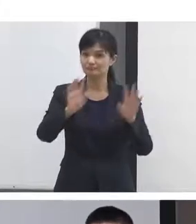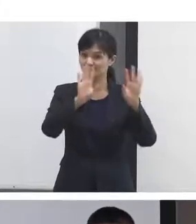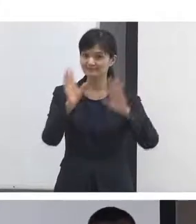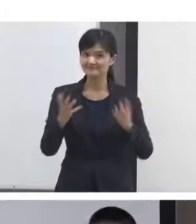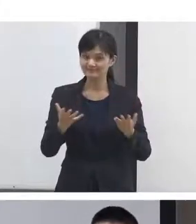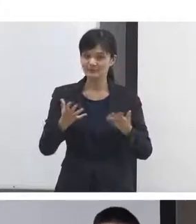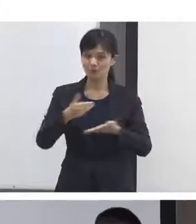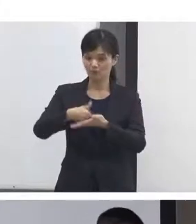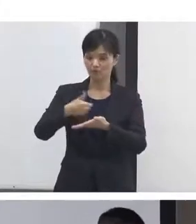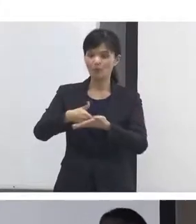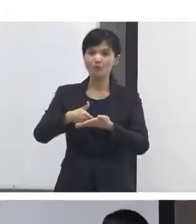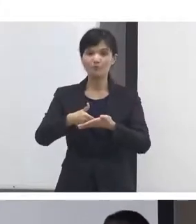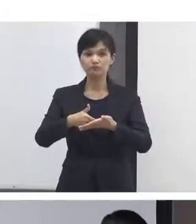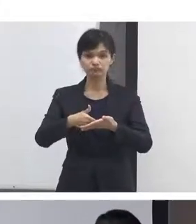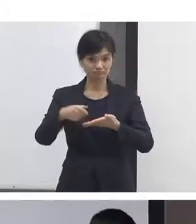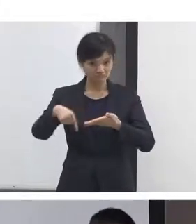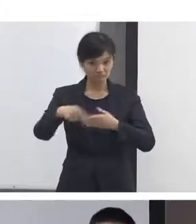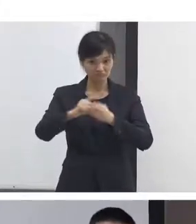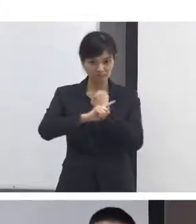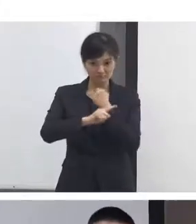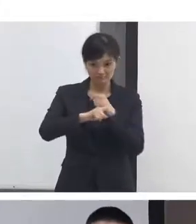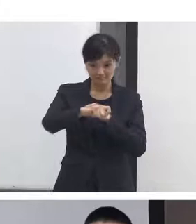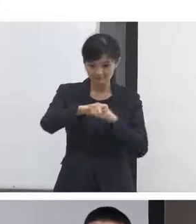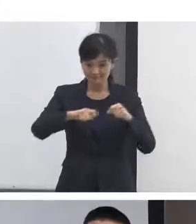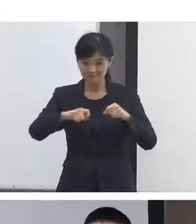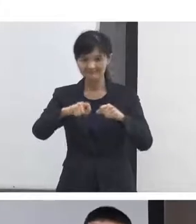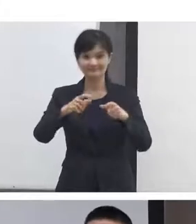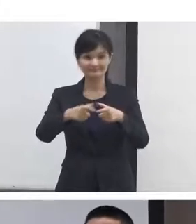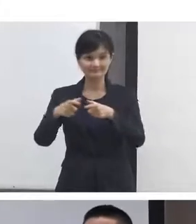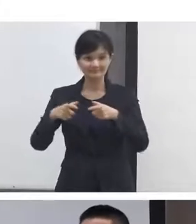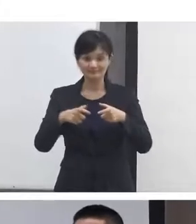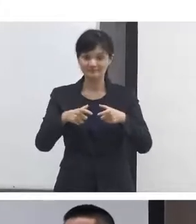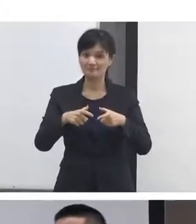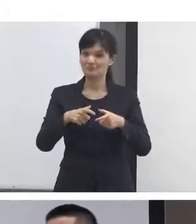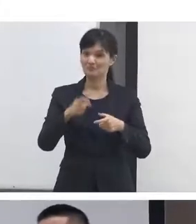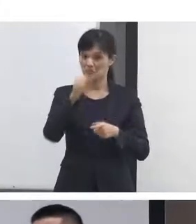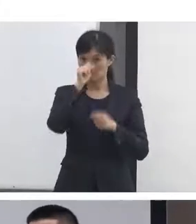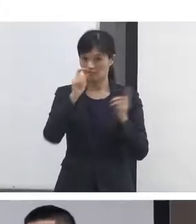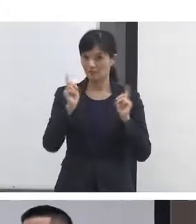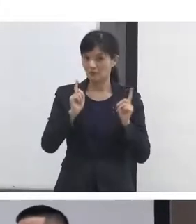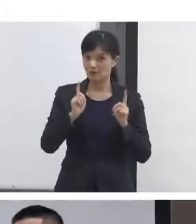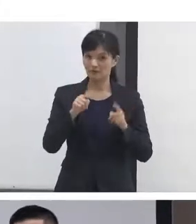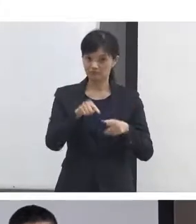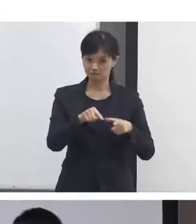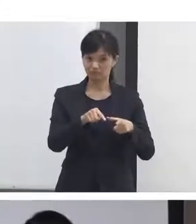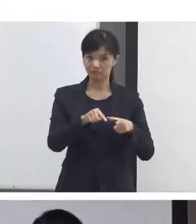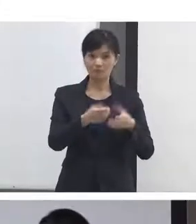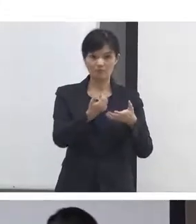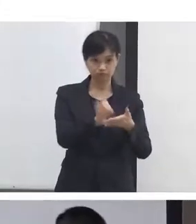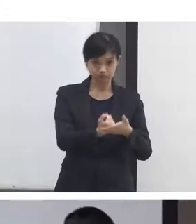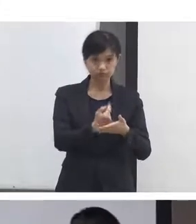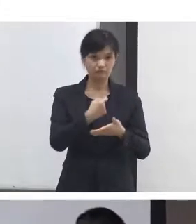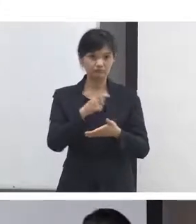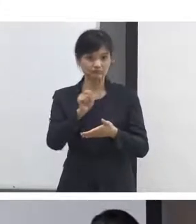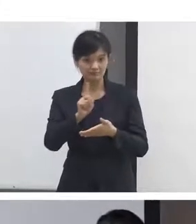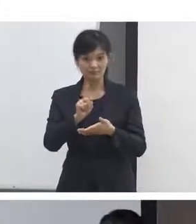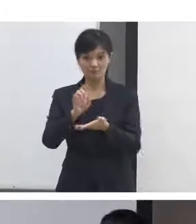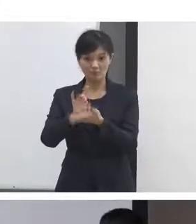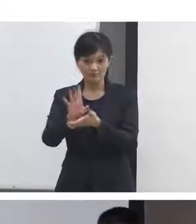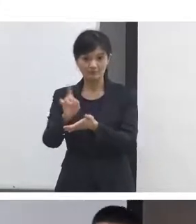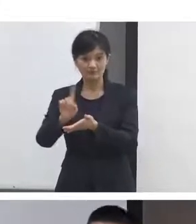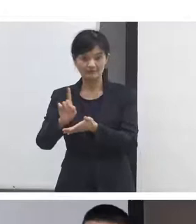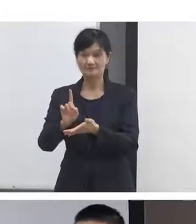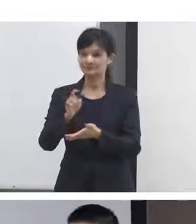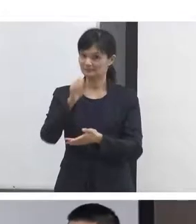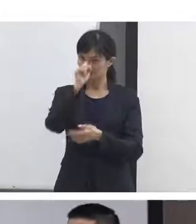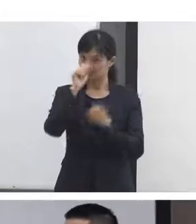趣的动作。大家可以仔细想一下，谁可以决定什么东西在地图上面，谁可以决定什么东西不在地图上面。OK， 这是G0V